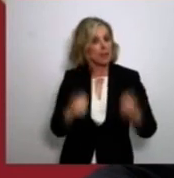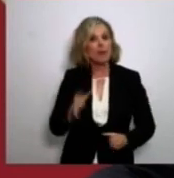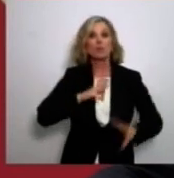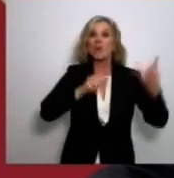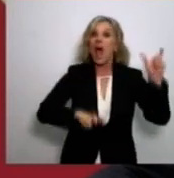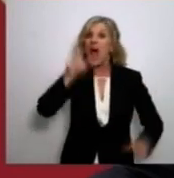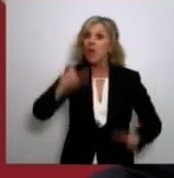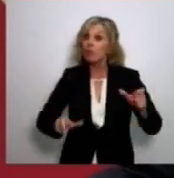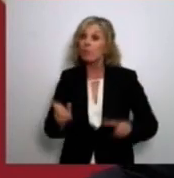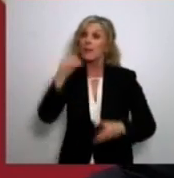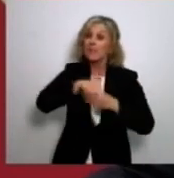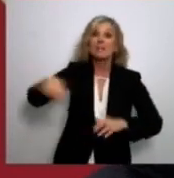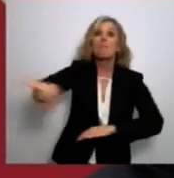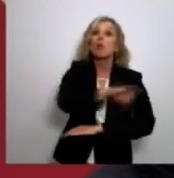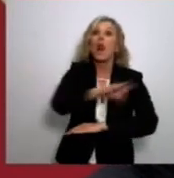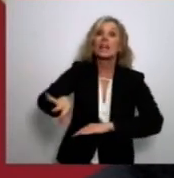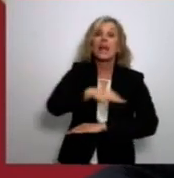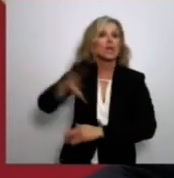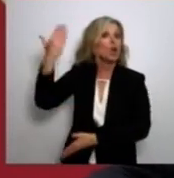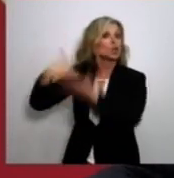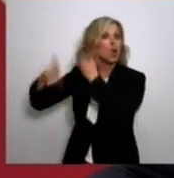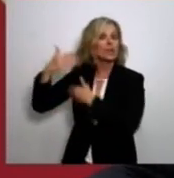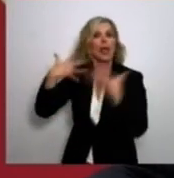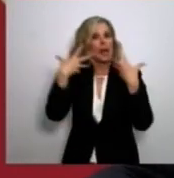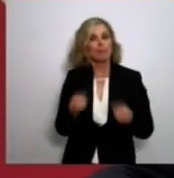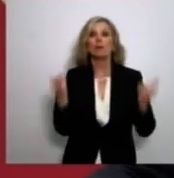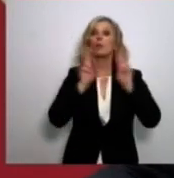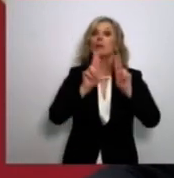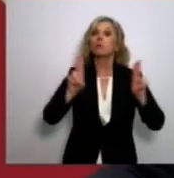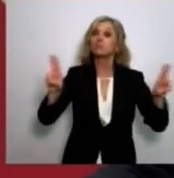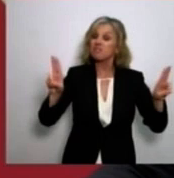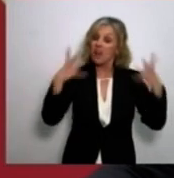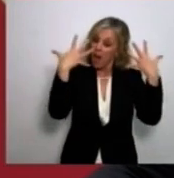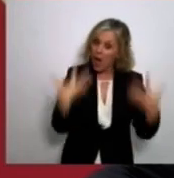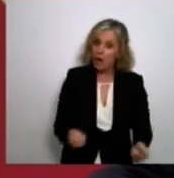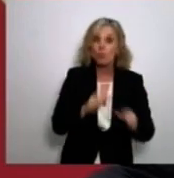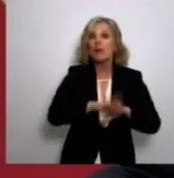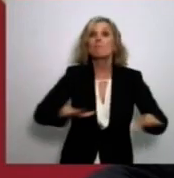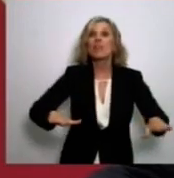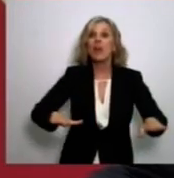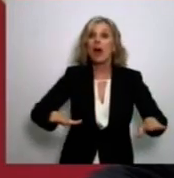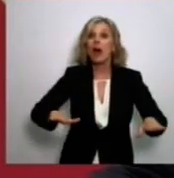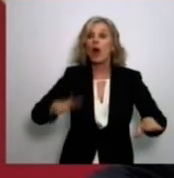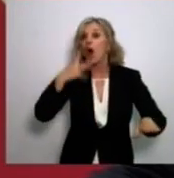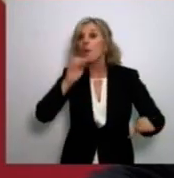στο Πολυτεχνείο, ο Σπύρος Χατζάρας. Υπάρχουν υποψήφοι μας, οι οποίοι είναι παιδιά πολιτικών